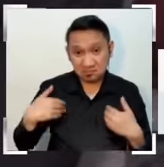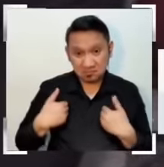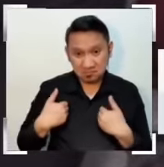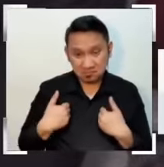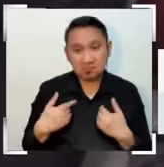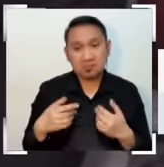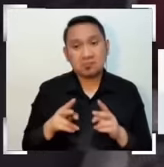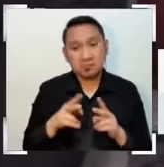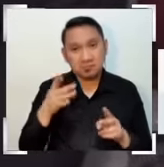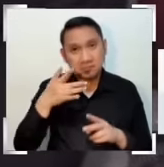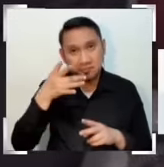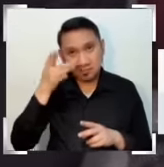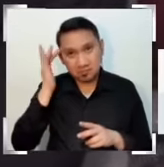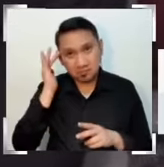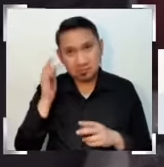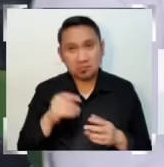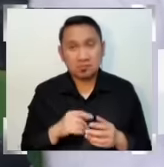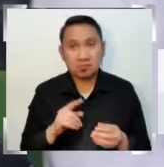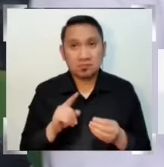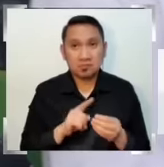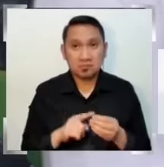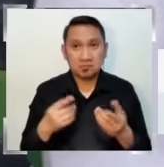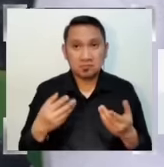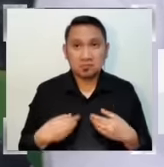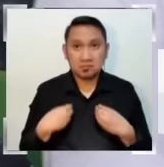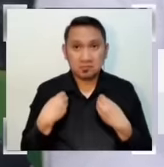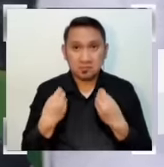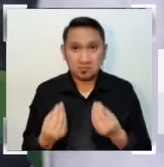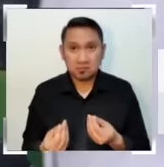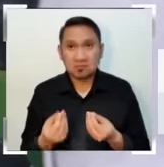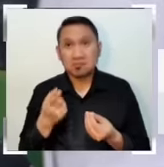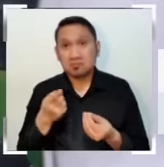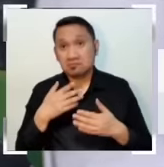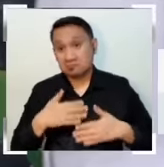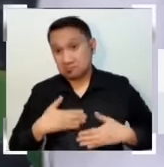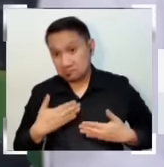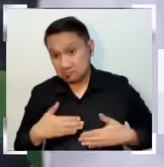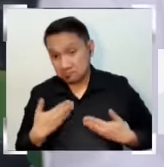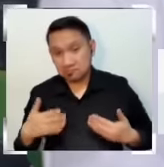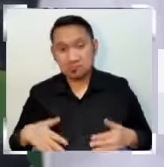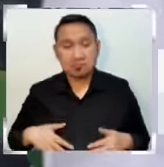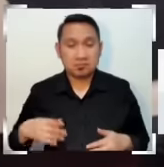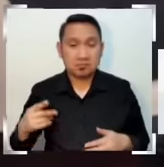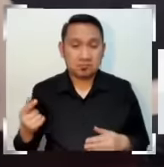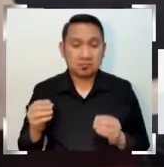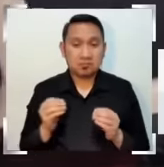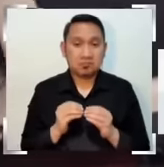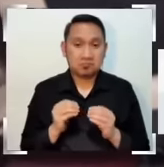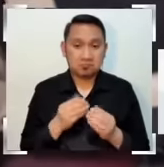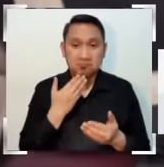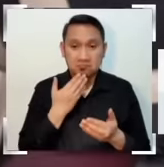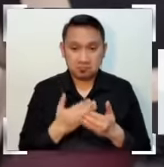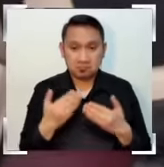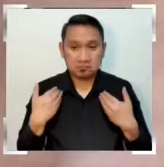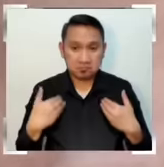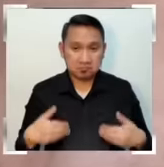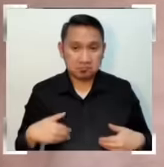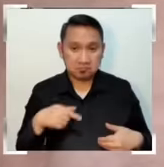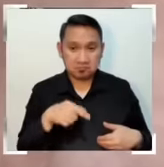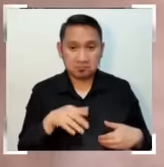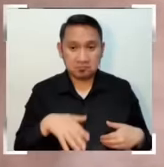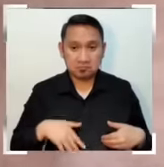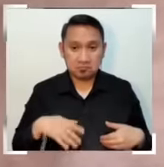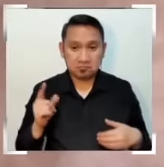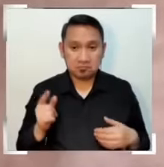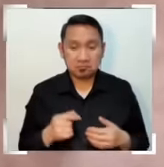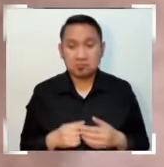ano yung binibigay nating love. Kapag ka-happy ang isang dog, mas healthier sa kanila. Para sa GMA Integrated